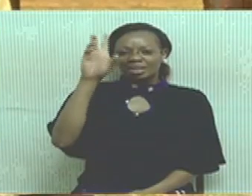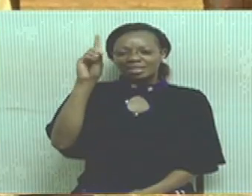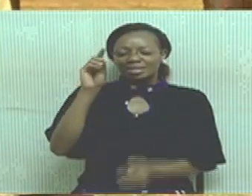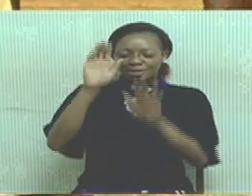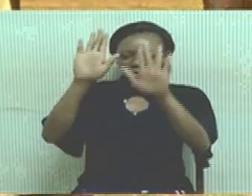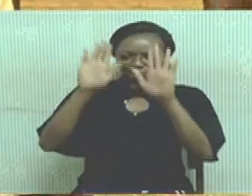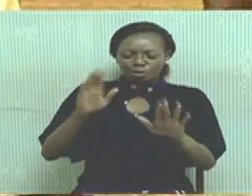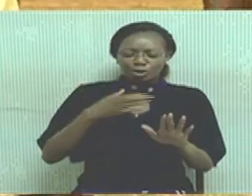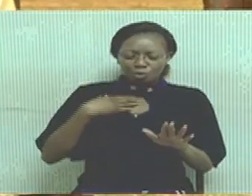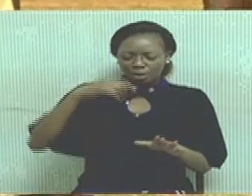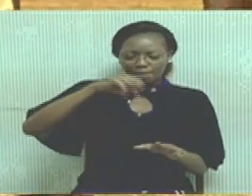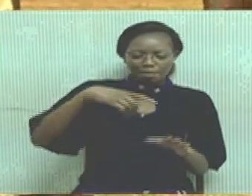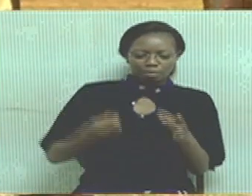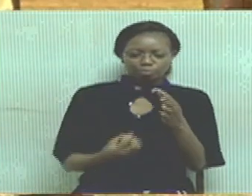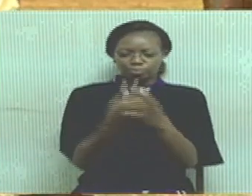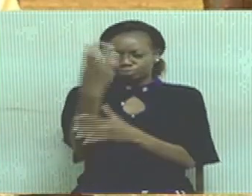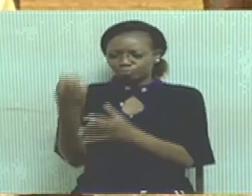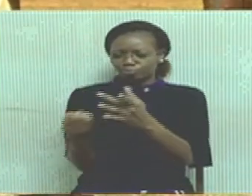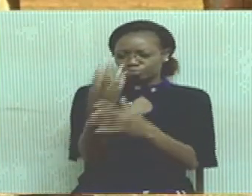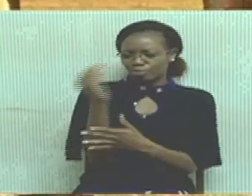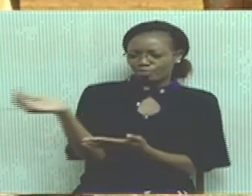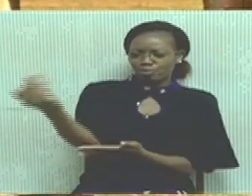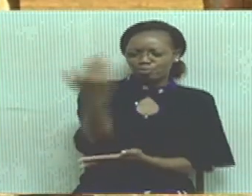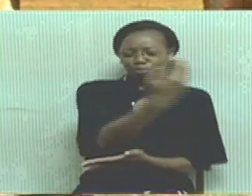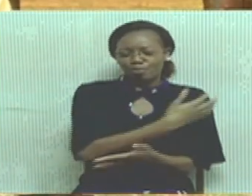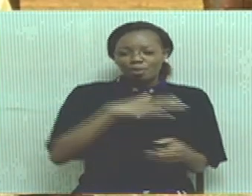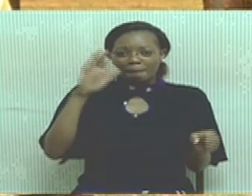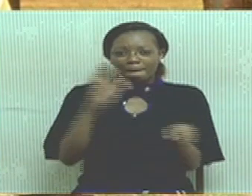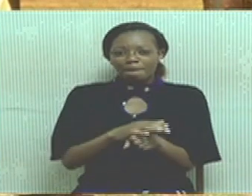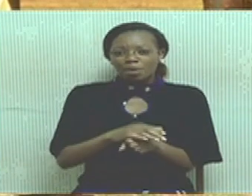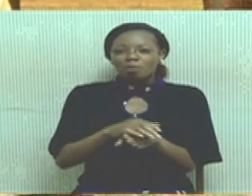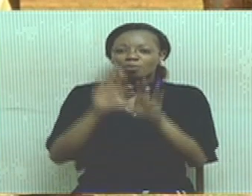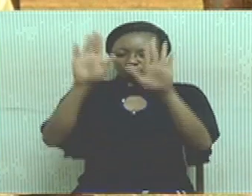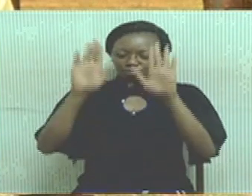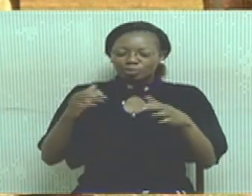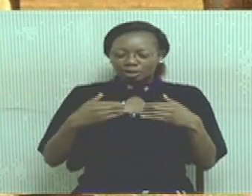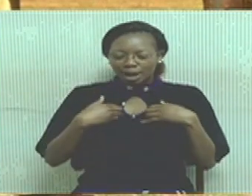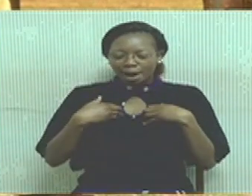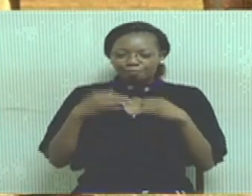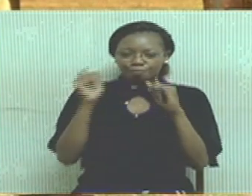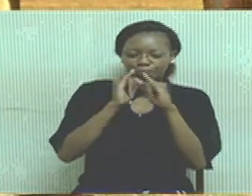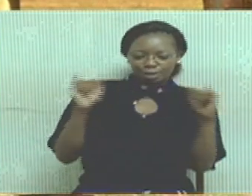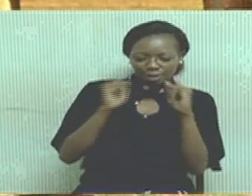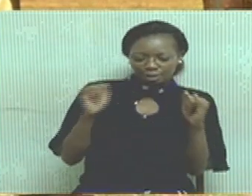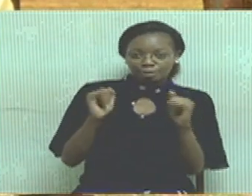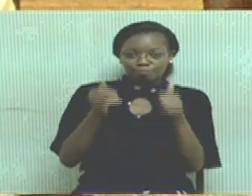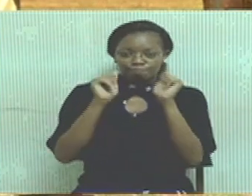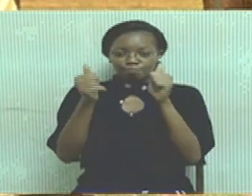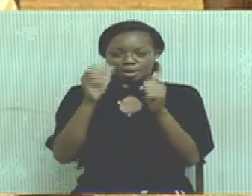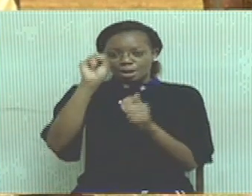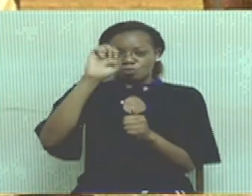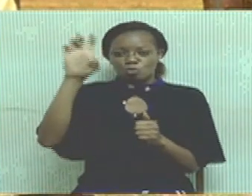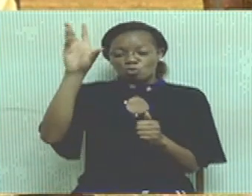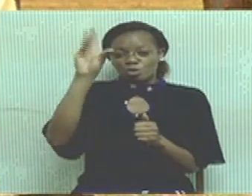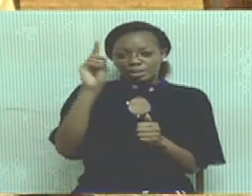Mbegu ni muhimu kwa uendelezaji wa mimea yote ile na ilikuwa na nafaka tele. Lakini lazima mbegu hiyo iwe safi na iliyofanywa utafiti